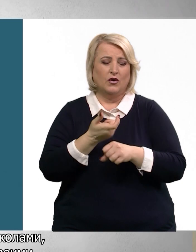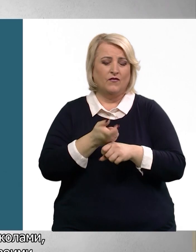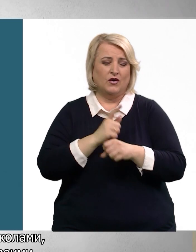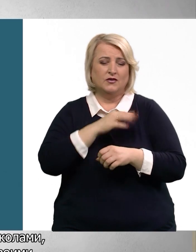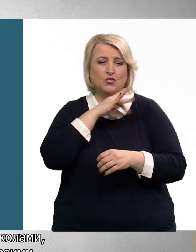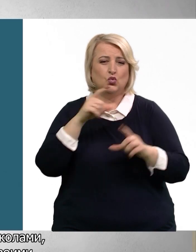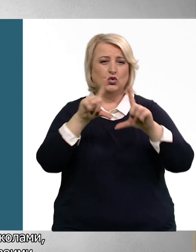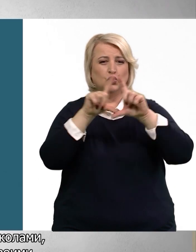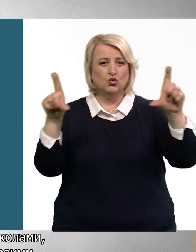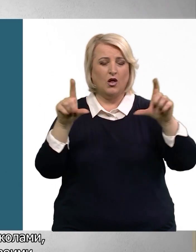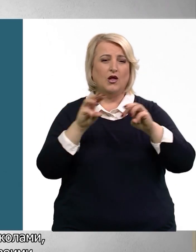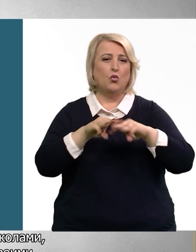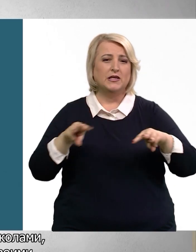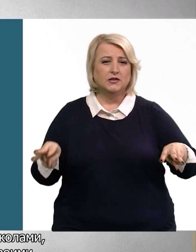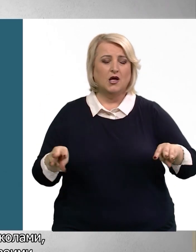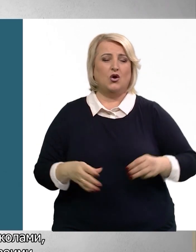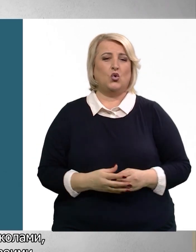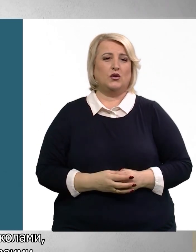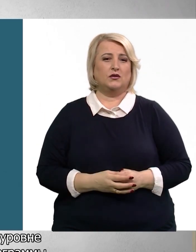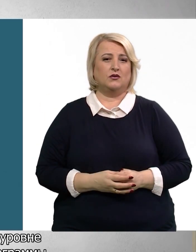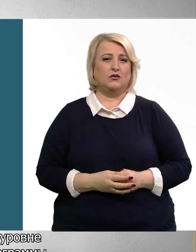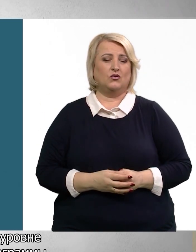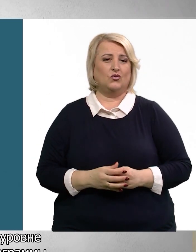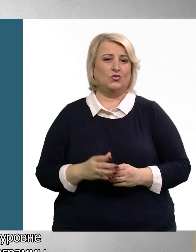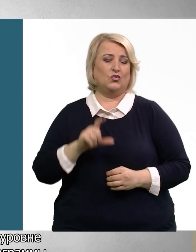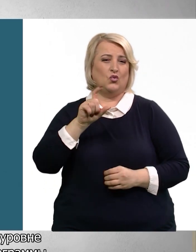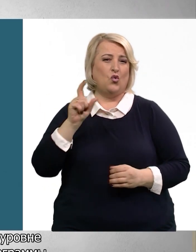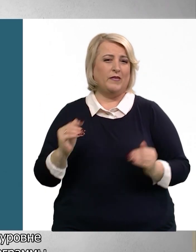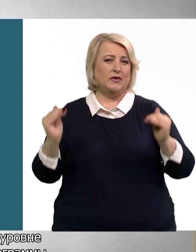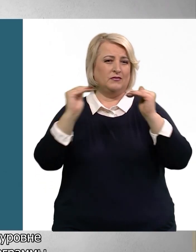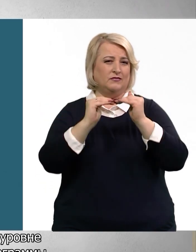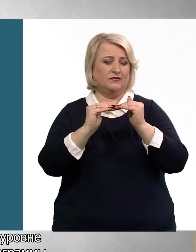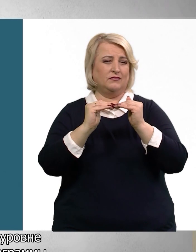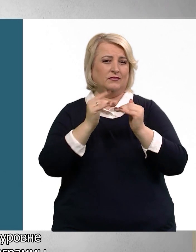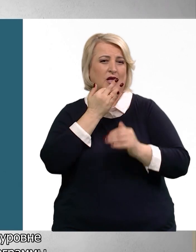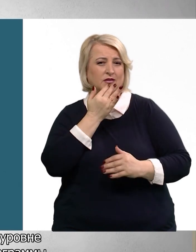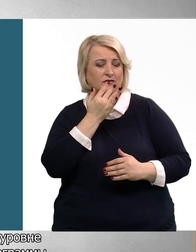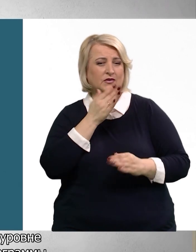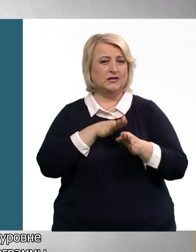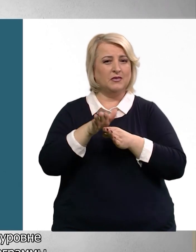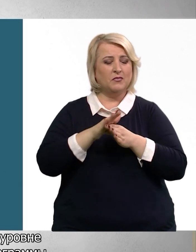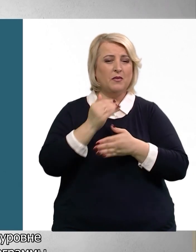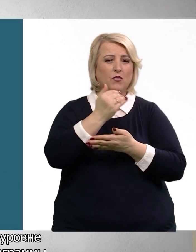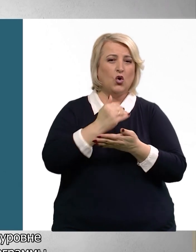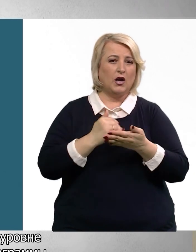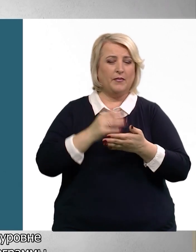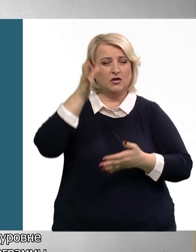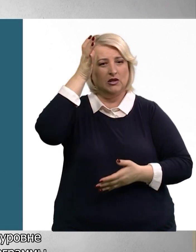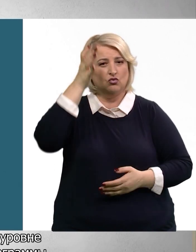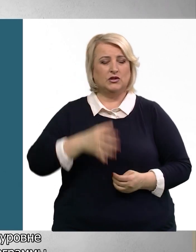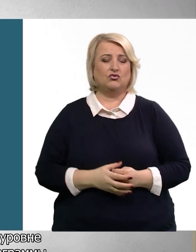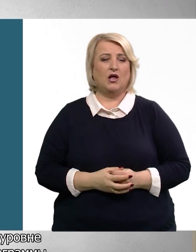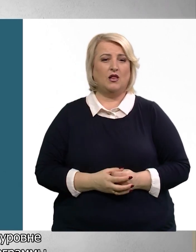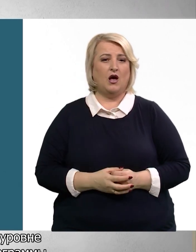deoarece lucrăm foarte mult cu școlile, cu ministerul, cu colegii noștri la nivel național să implementăm